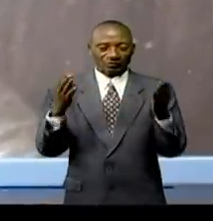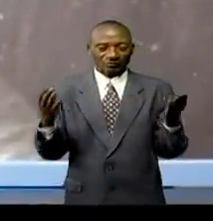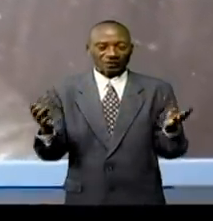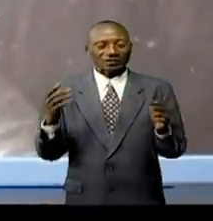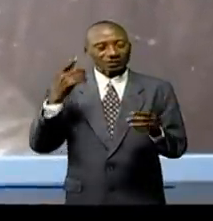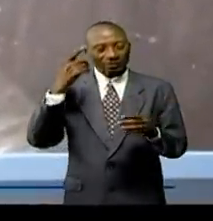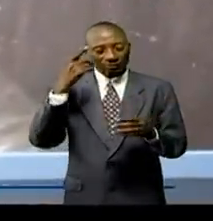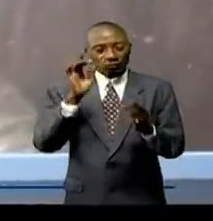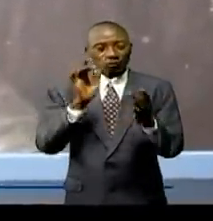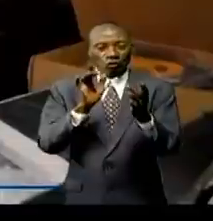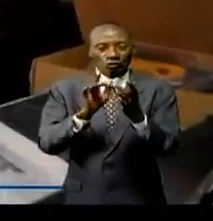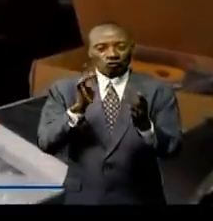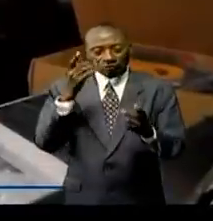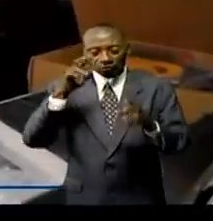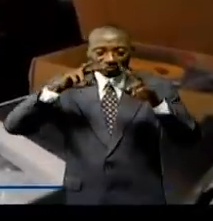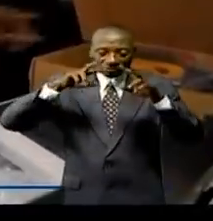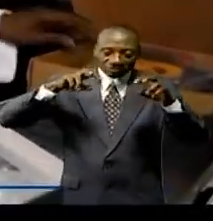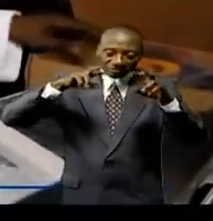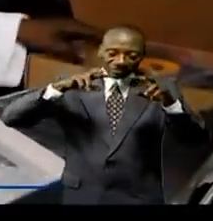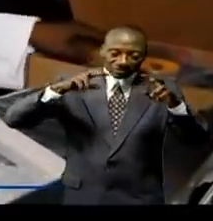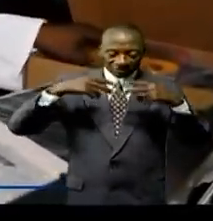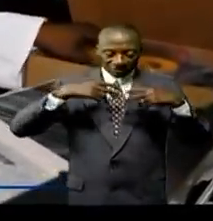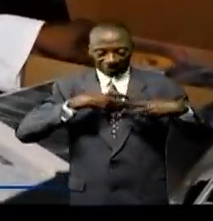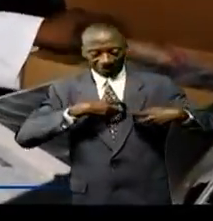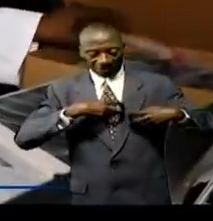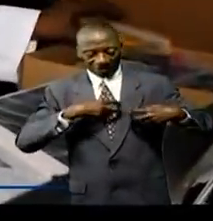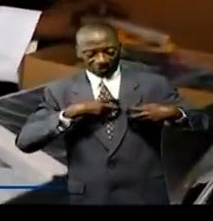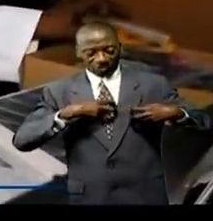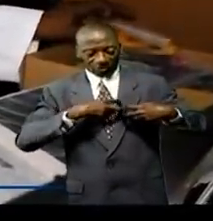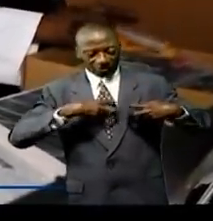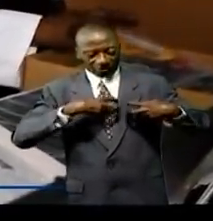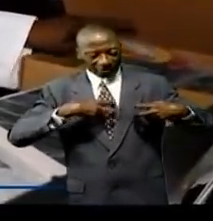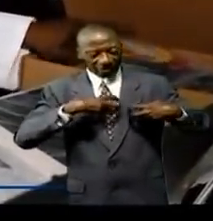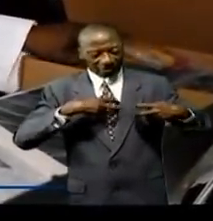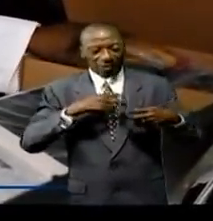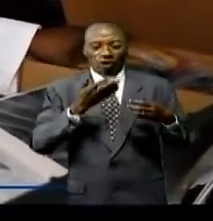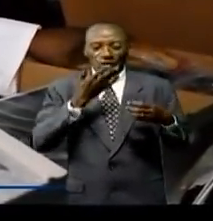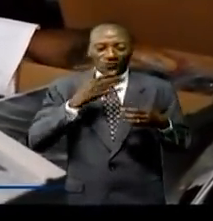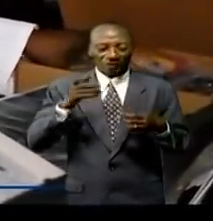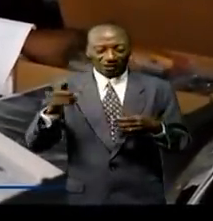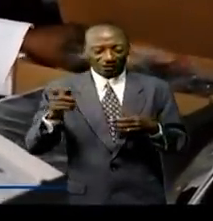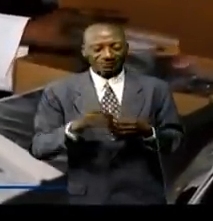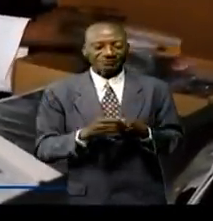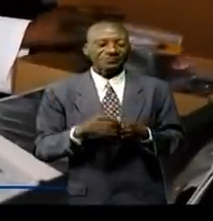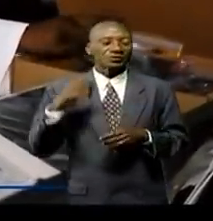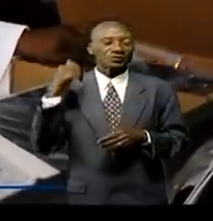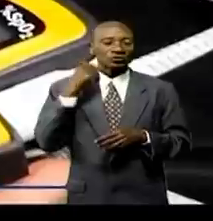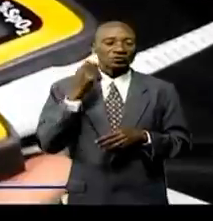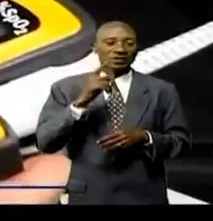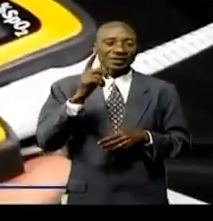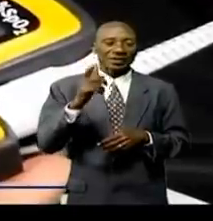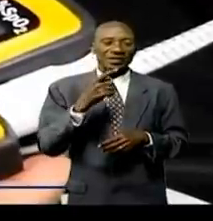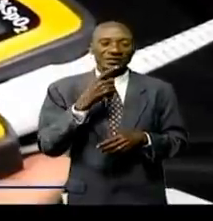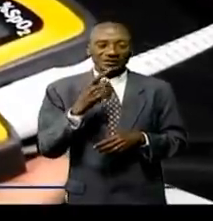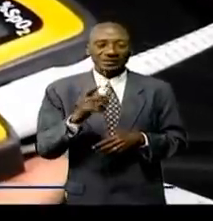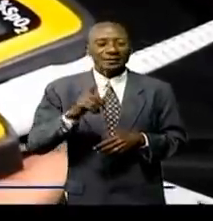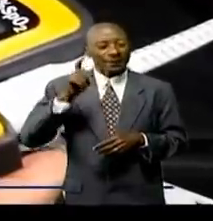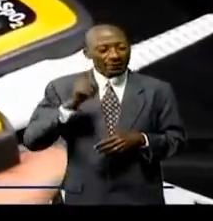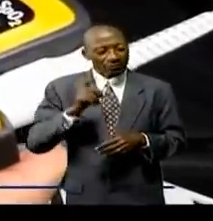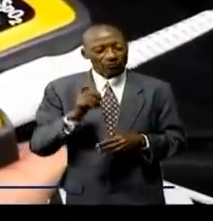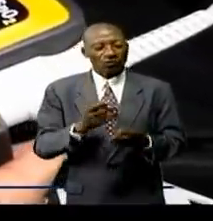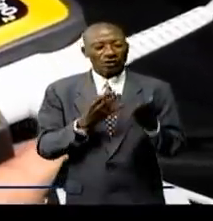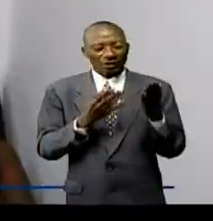sur les maladies cardiaques. D'après le docteur Gilbert Tella, il est d'une importance capitale de se faire consulter au